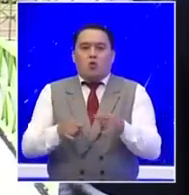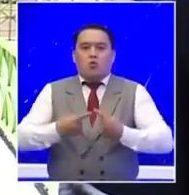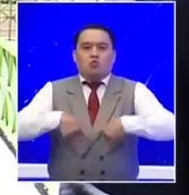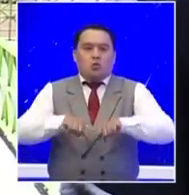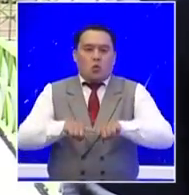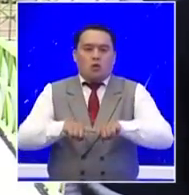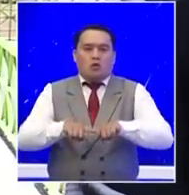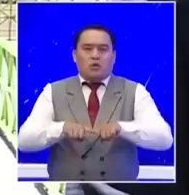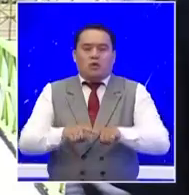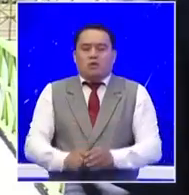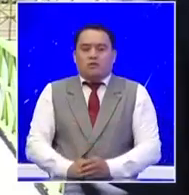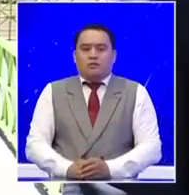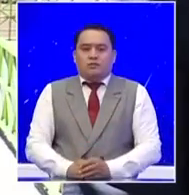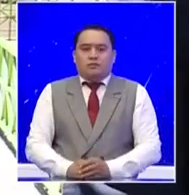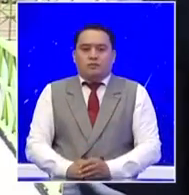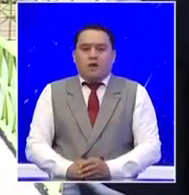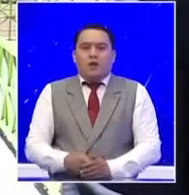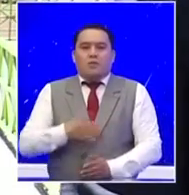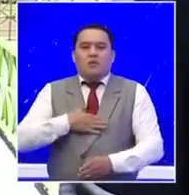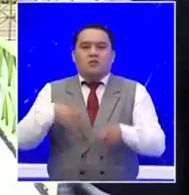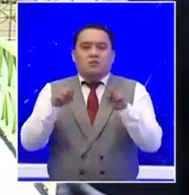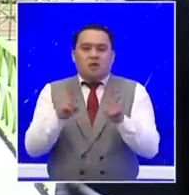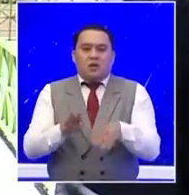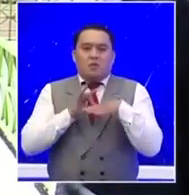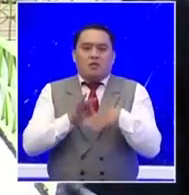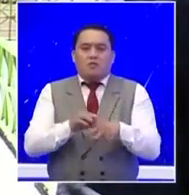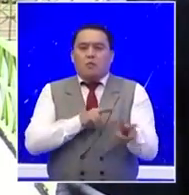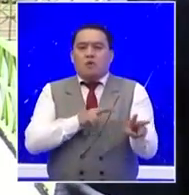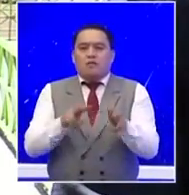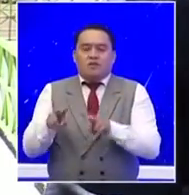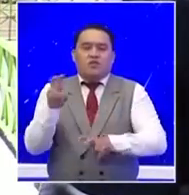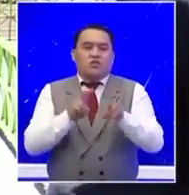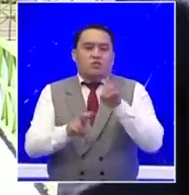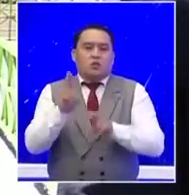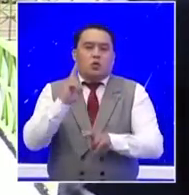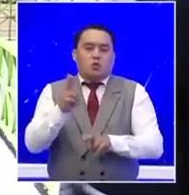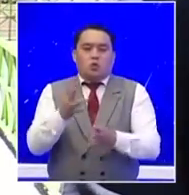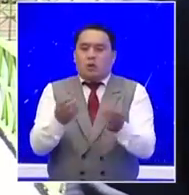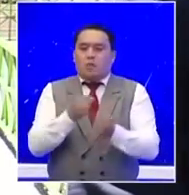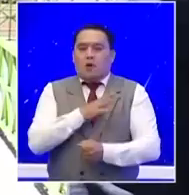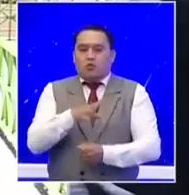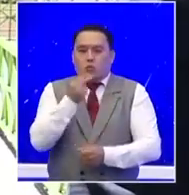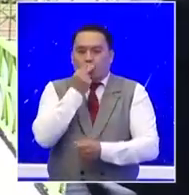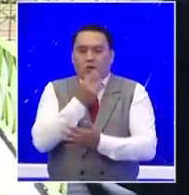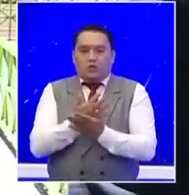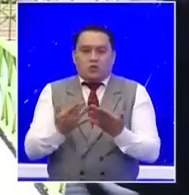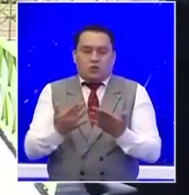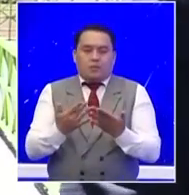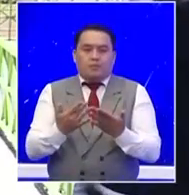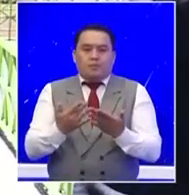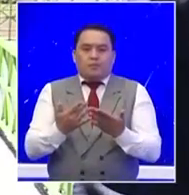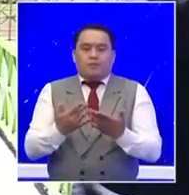органы и неправительственные организации. Мы специально проводим мониторинг и ищем тех, кто еще не получал продуктовые наборы.